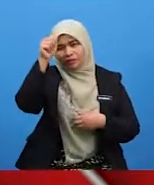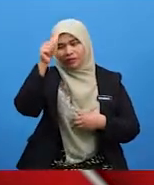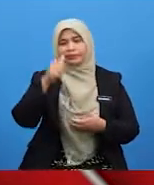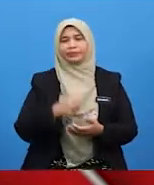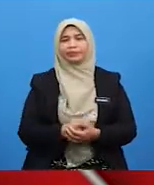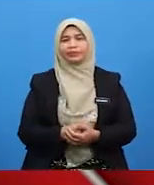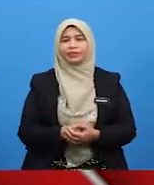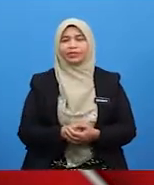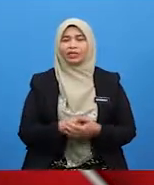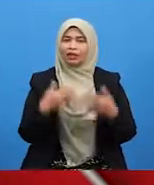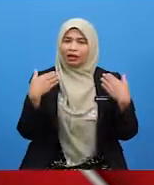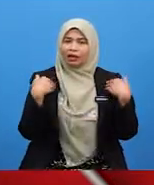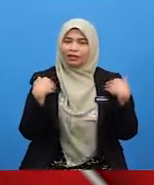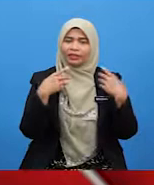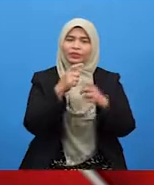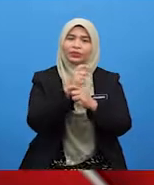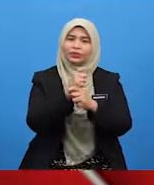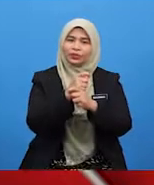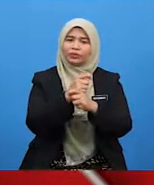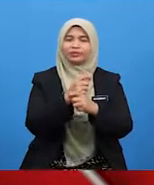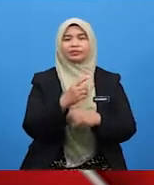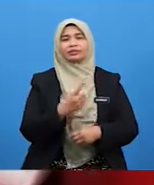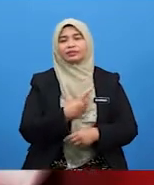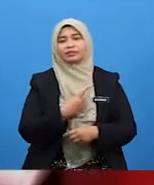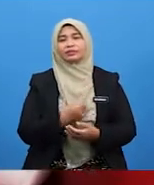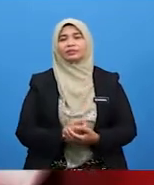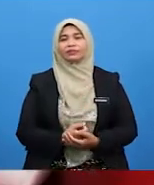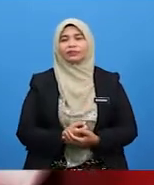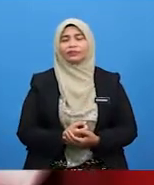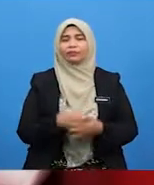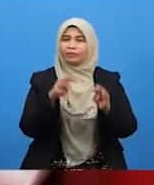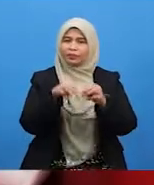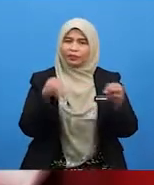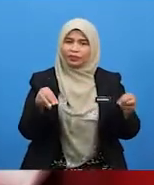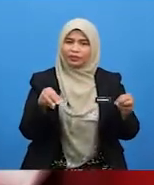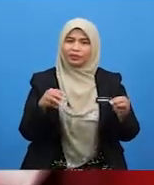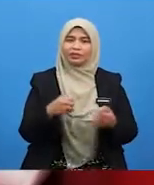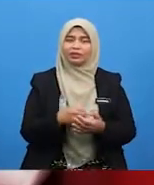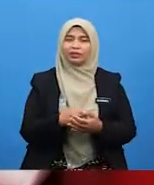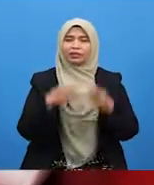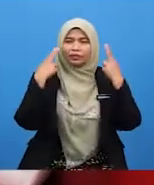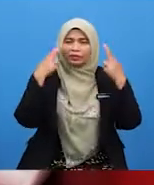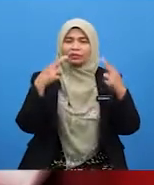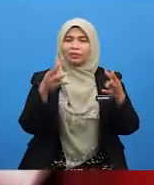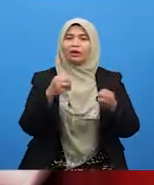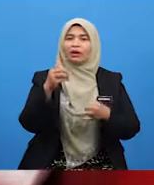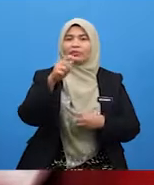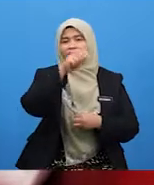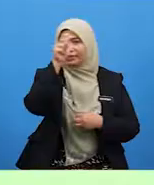Allah, mempunyai tugasan sendiri. Murid-murid, ustaz mahu bertanya,